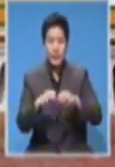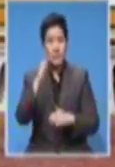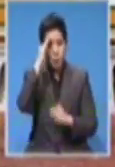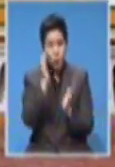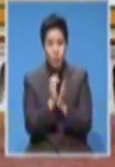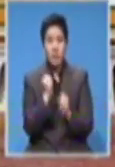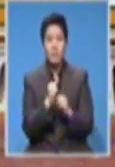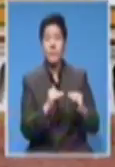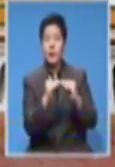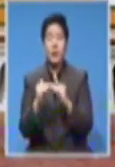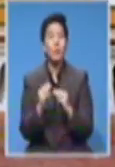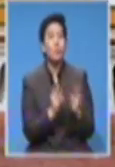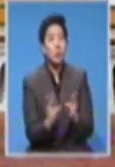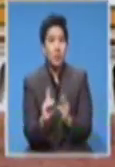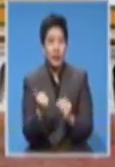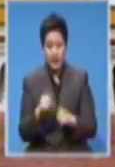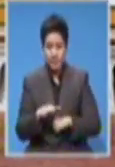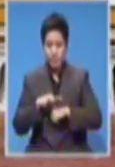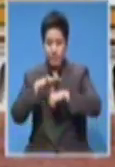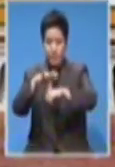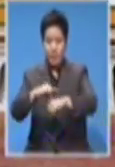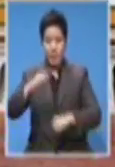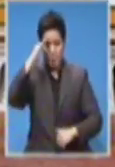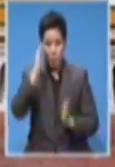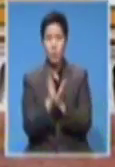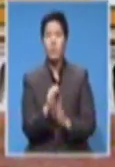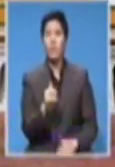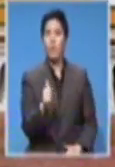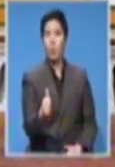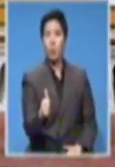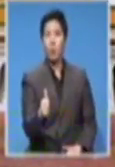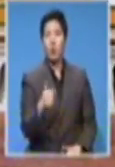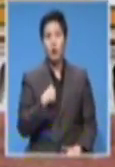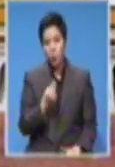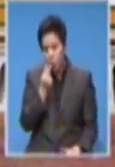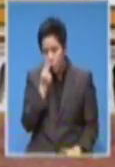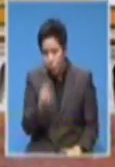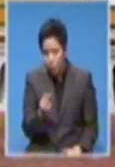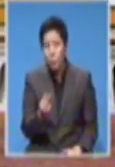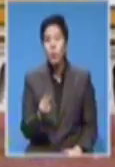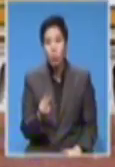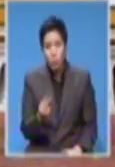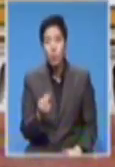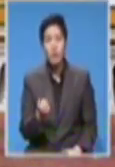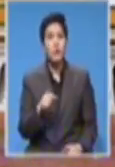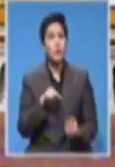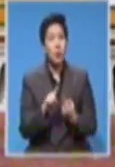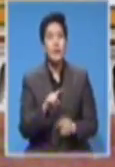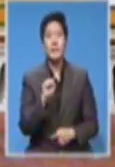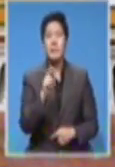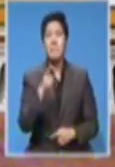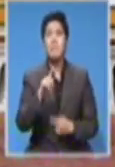ความเป็นธรรมเขาอย่างไรวันนี้การแต่งตั้งข้าราชการก็ดีขึ้นนะครับผมก็กำลังดูอยู่ว่าไอ้เรื่องของการที่จะตั้งสภาม